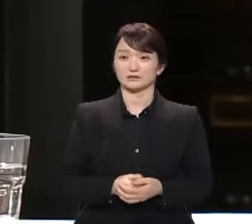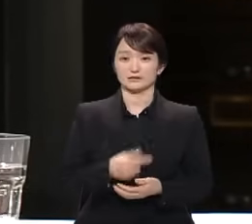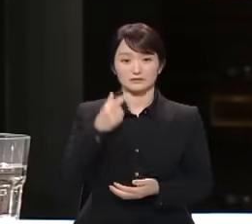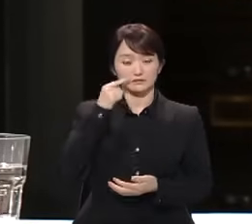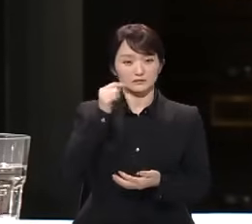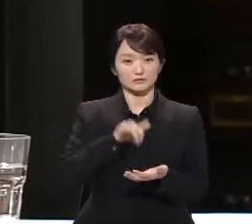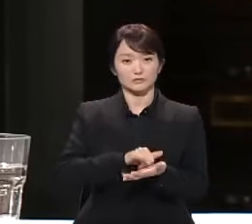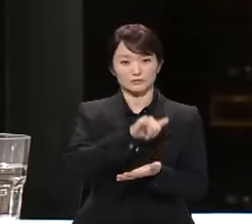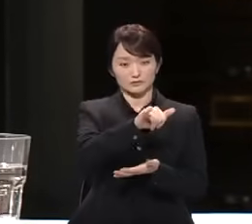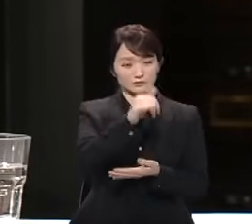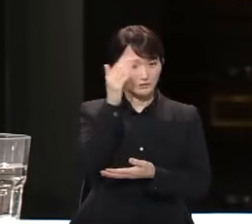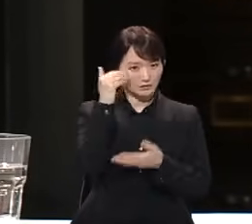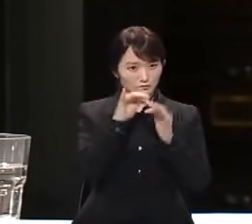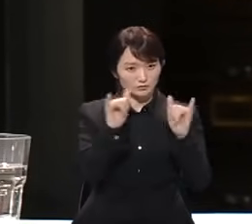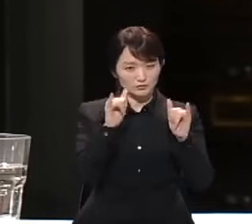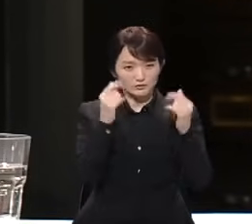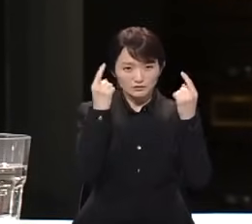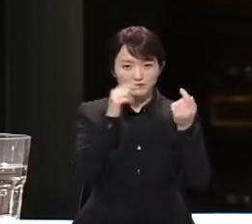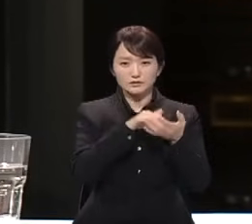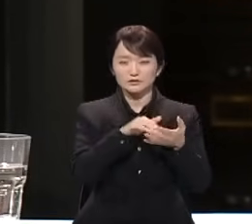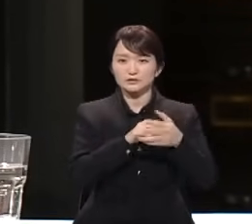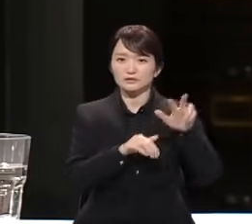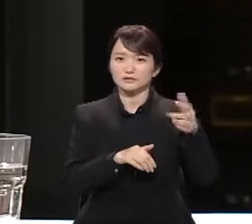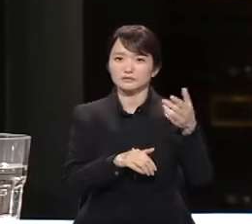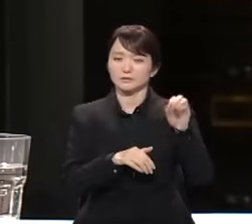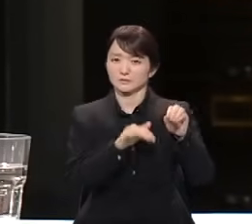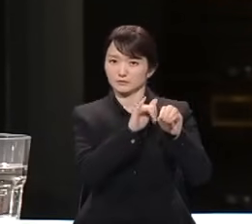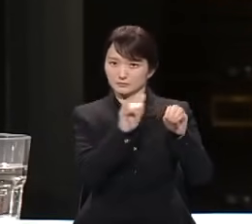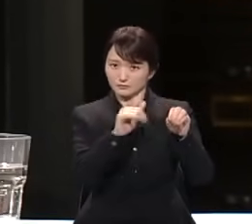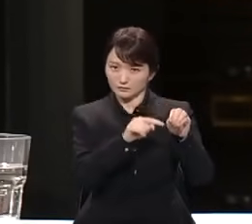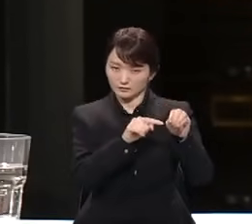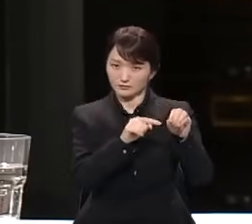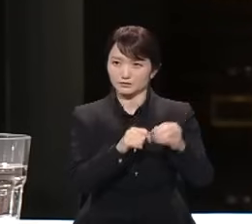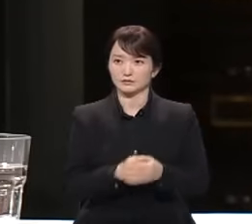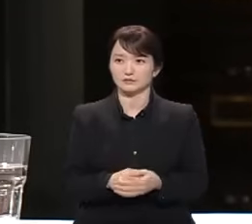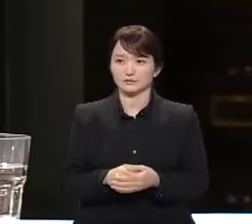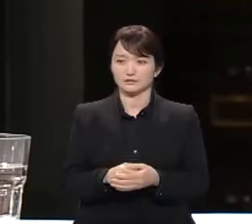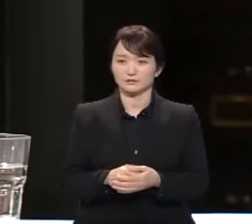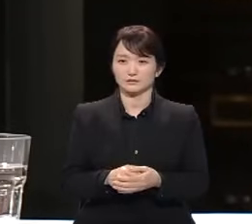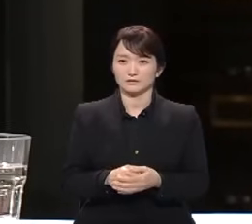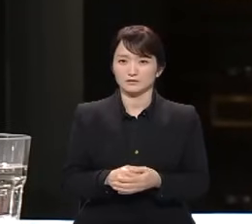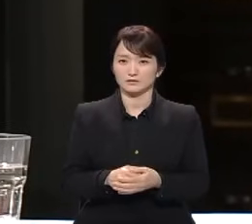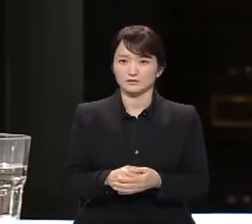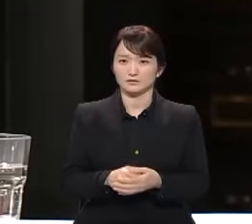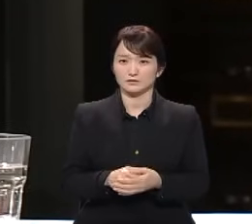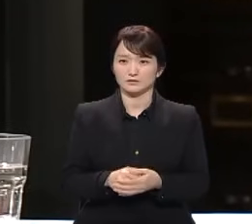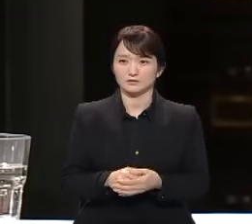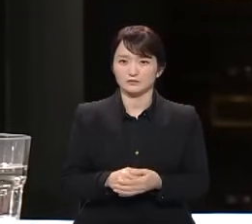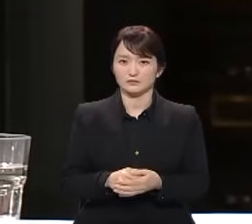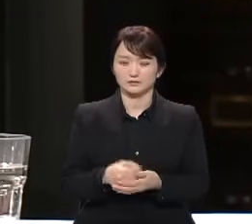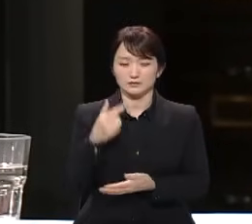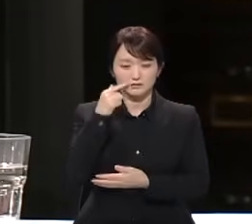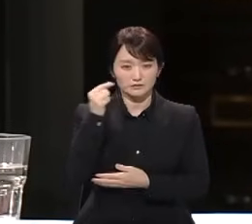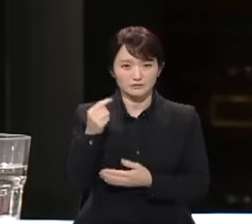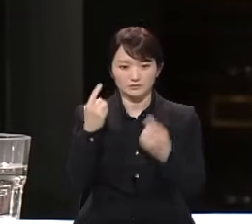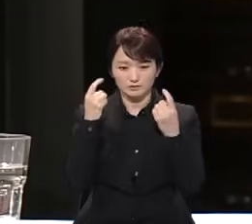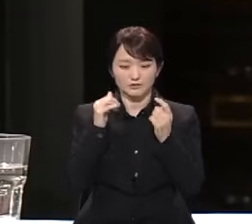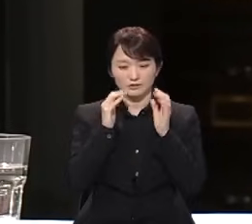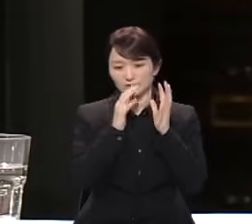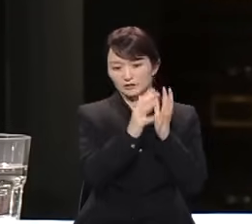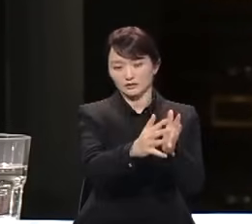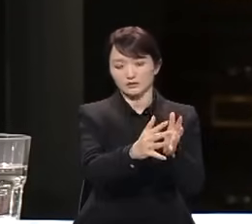찾은 한국인 관광객이 700만 명이에요. 이게 전체 일본을 찾은 외국인 관광객의 30%입니다.